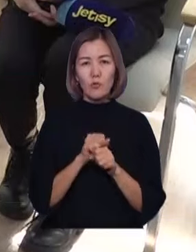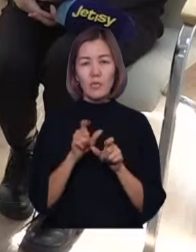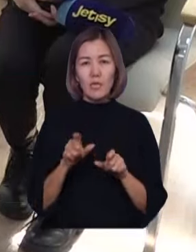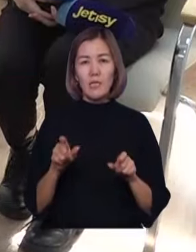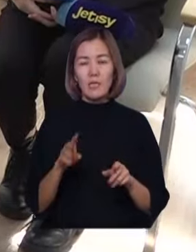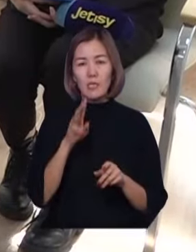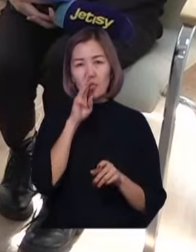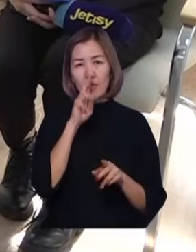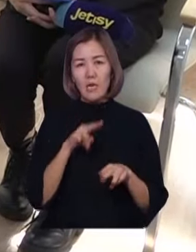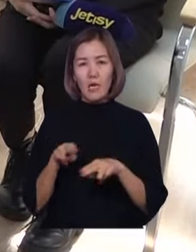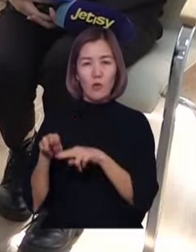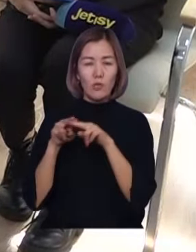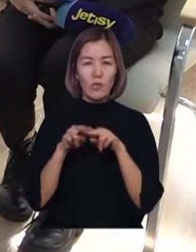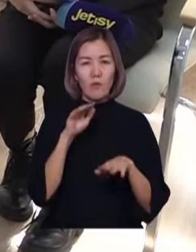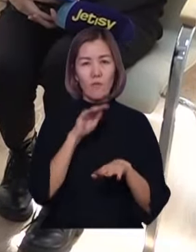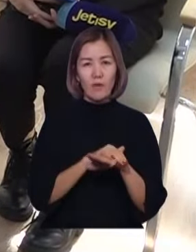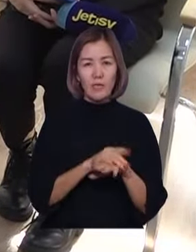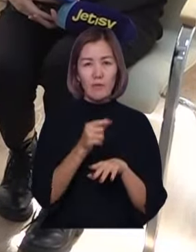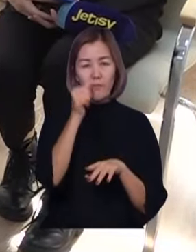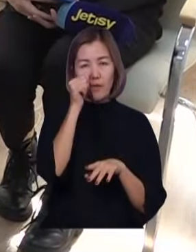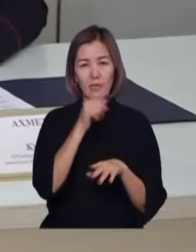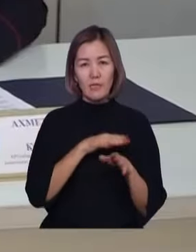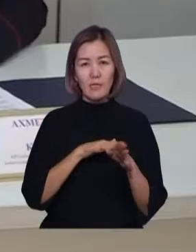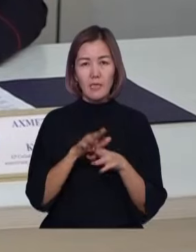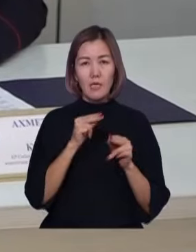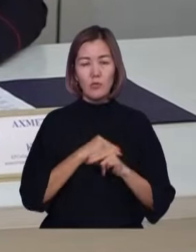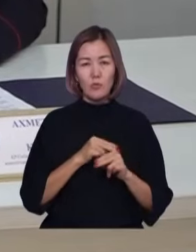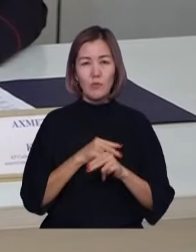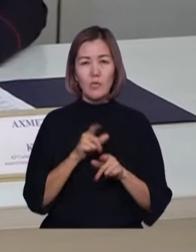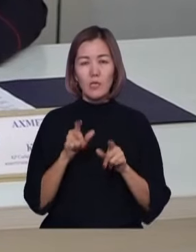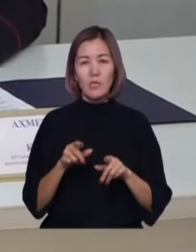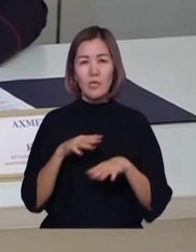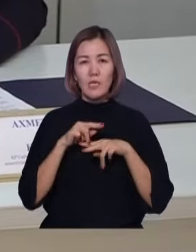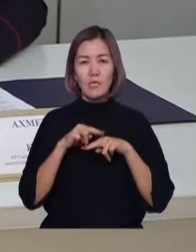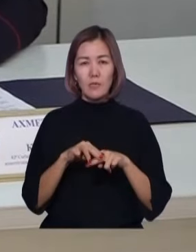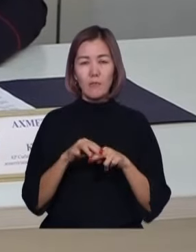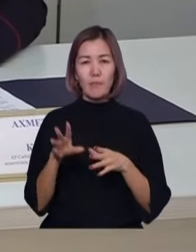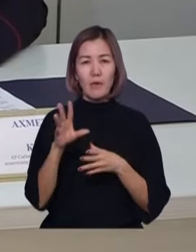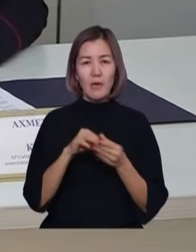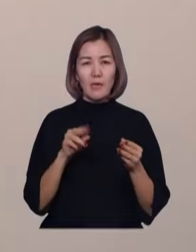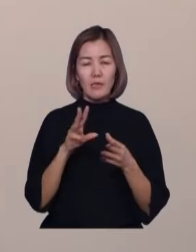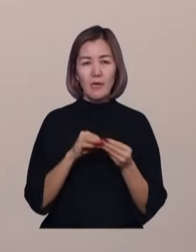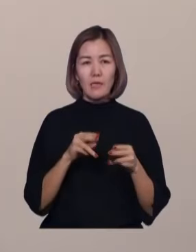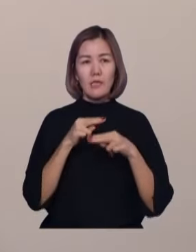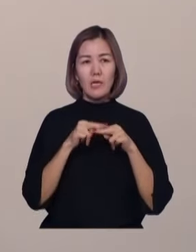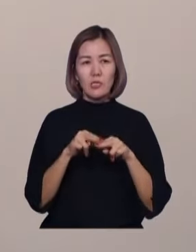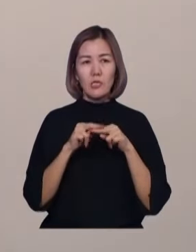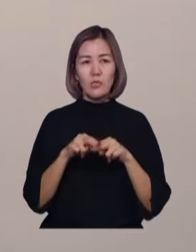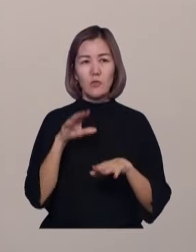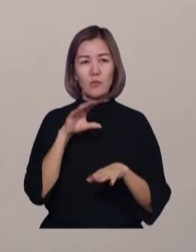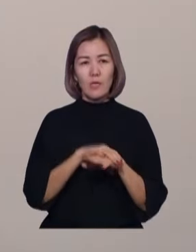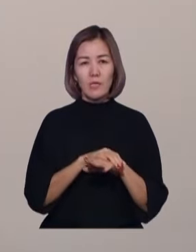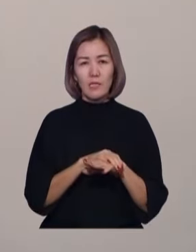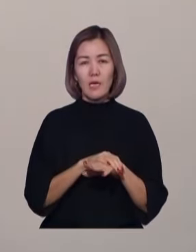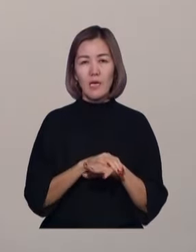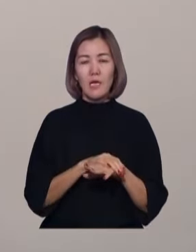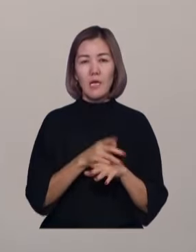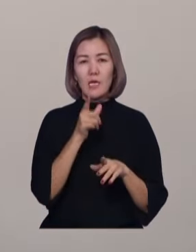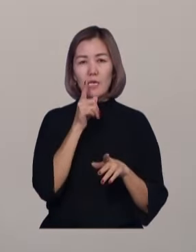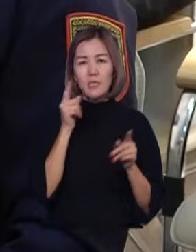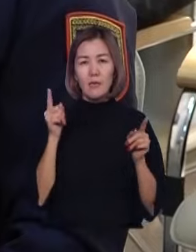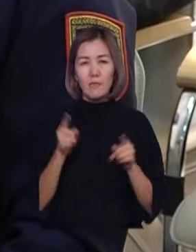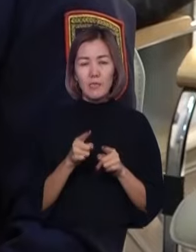адамдарға жалақы аудару фактілері. Бір айда атқарылған жұмыс үшін тұлғалардың есепшотына бірнеше рет қаражат аудару анықталды. Сондай-ақ қысқа мерзімді